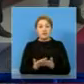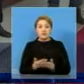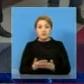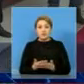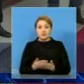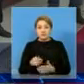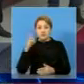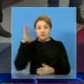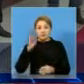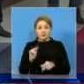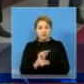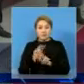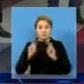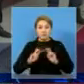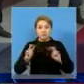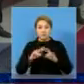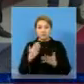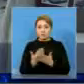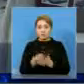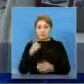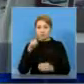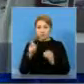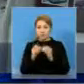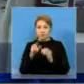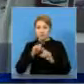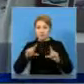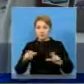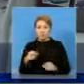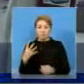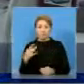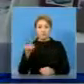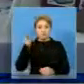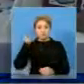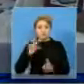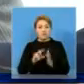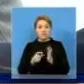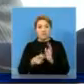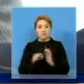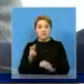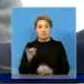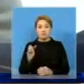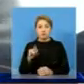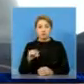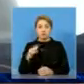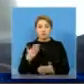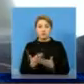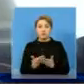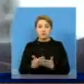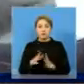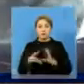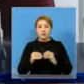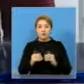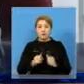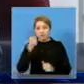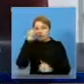өзінің ғылыми зерттеу материалын арқау еткен нөмірі 11-ші мектептің 4-ші класс оқушысы Надежда Мацугина қоғамдық қордың